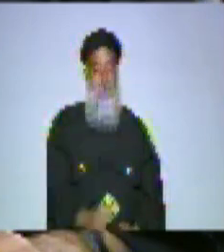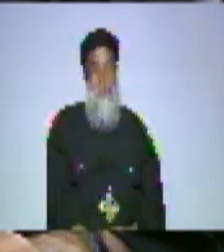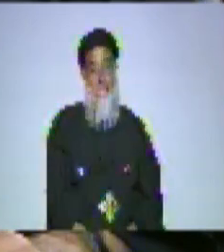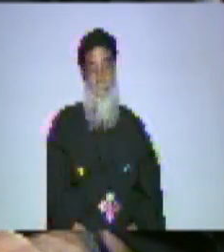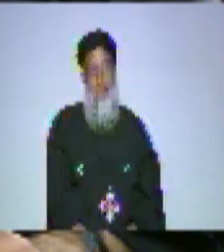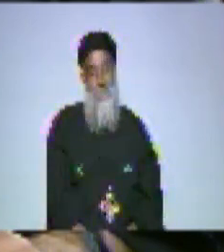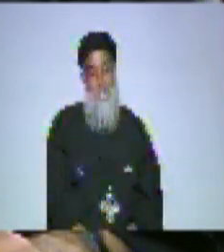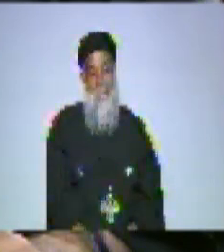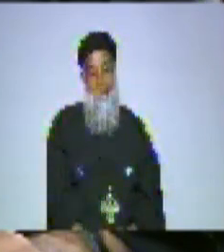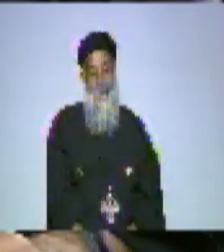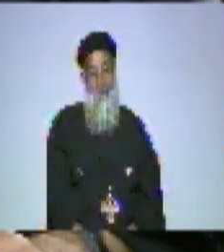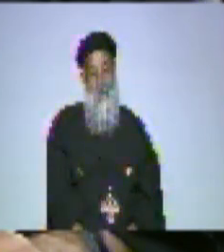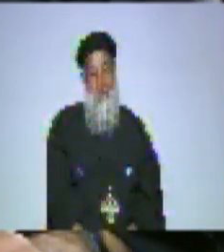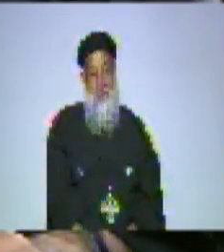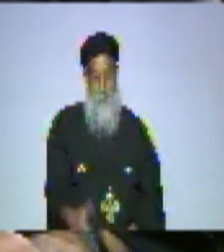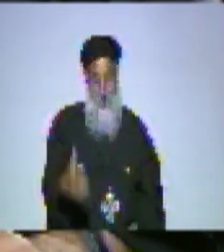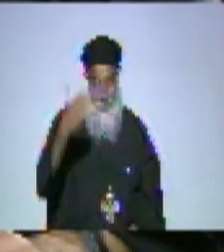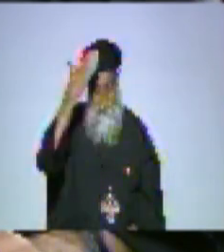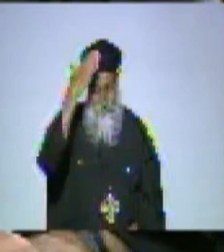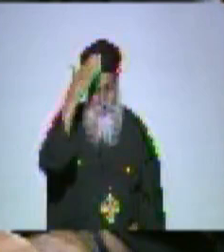اهلا وسهلا منوره